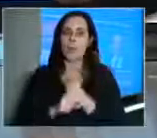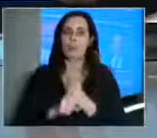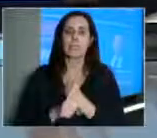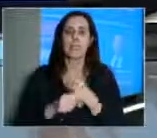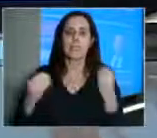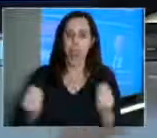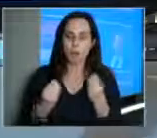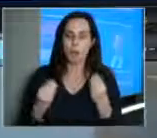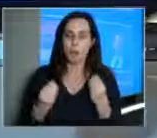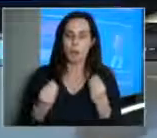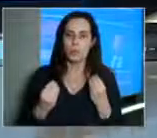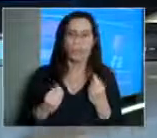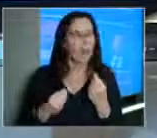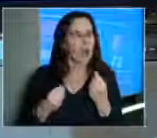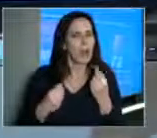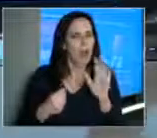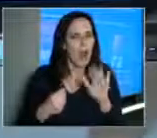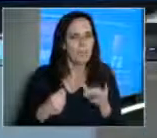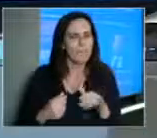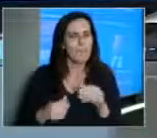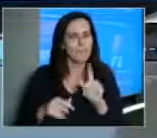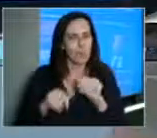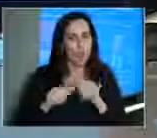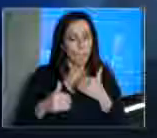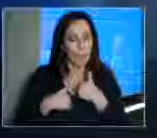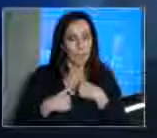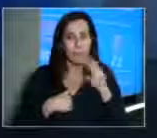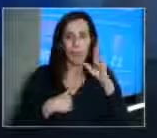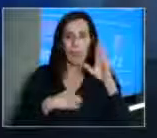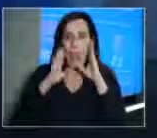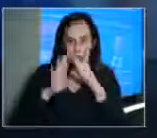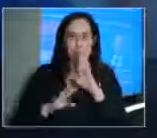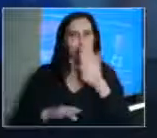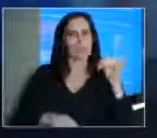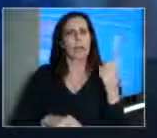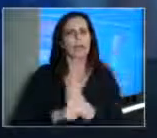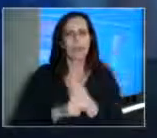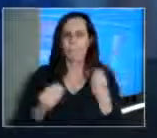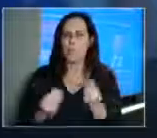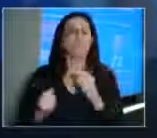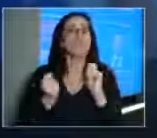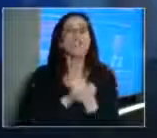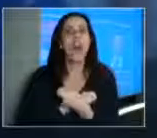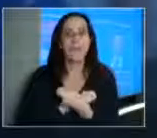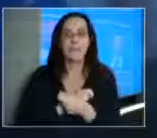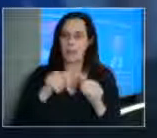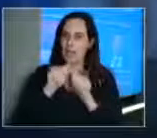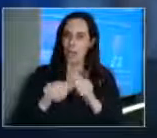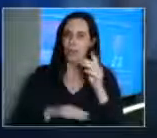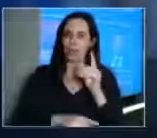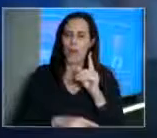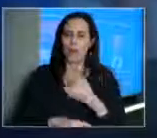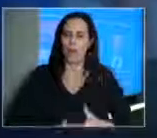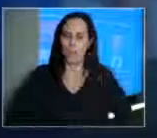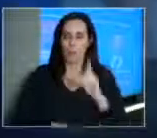מעשה שלרגע אחד, אפילו תומכי במפלגה שלי ביש עתיד, האמינו שהוא הולך לעשות מעשה ולשנות ולתמוך בפונדקאות